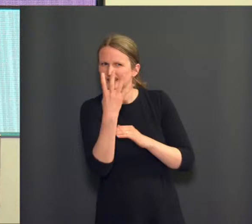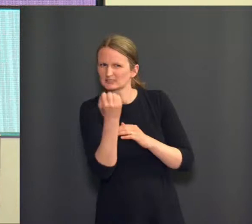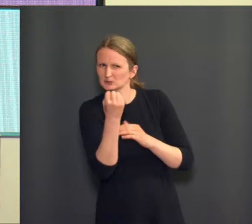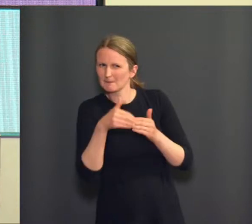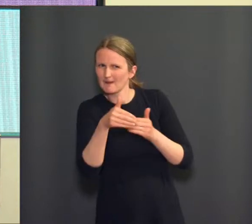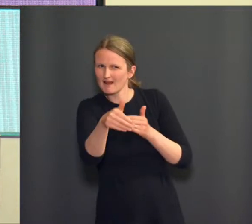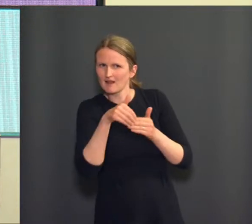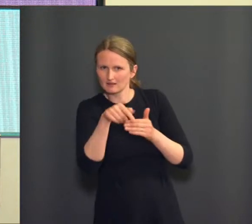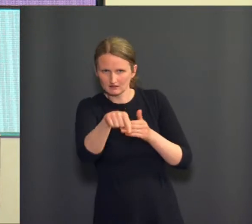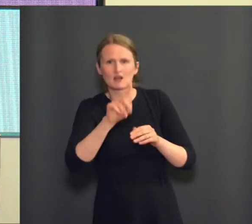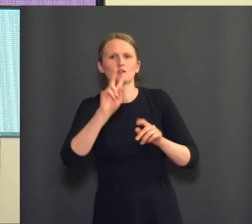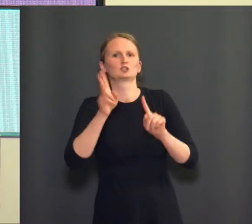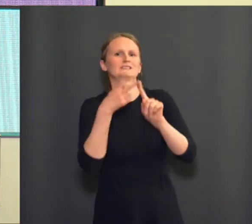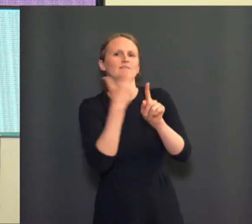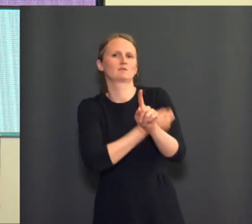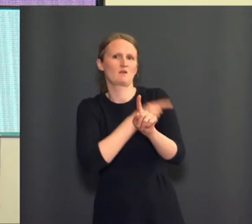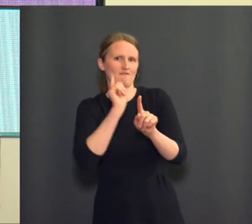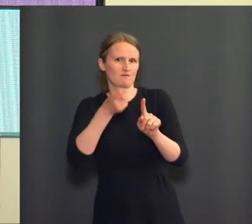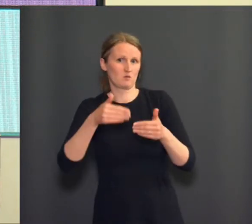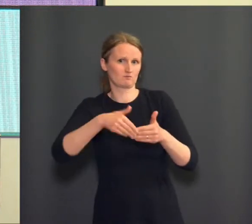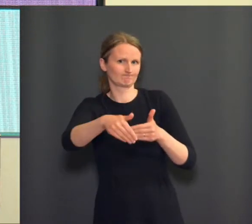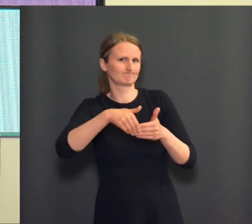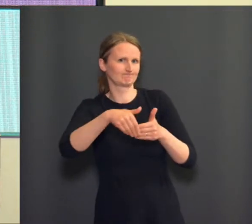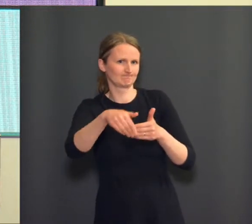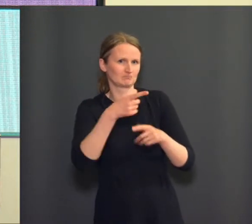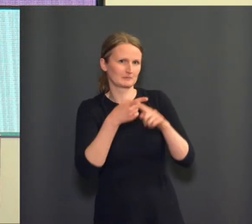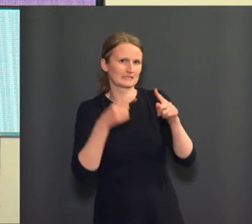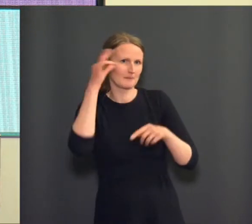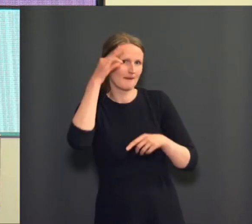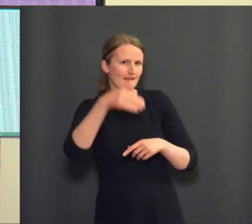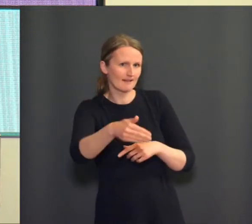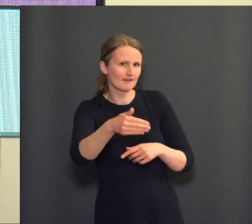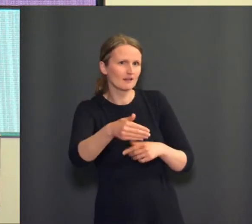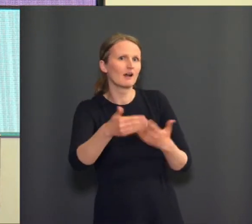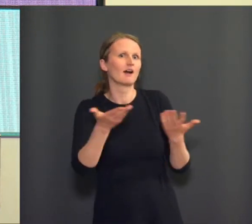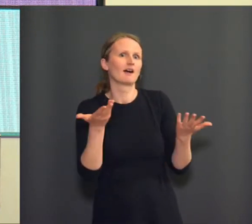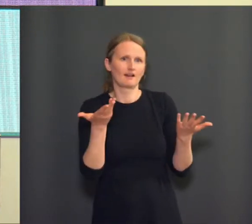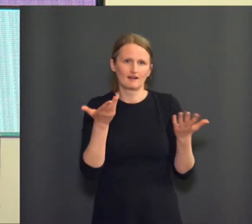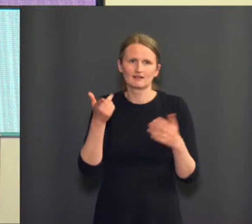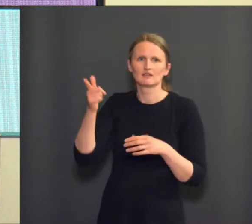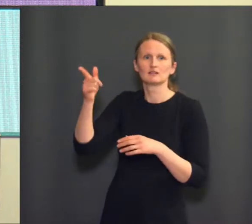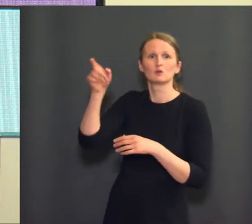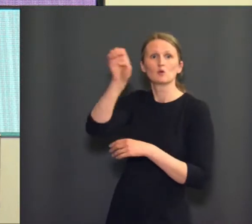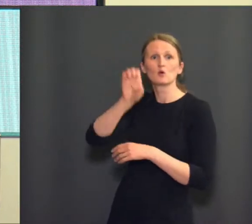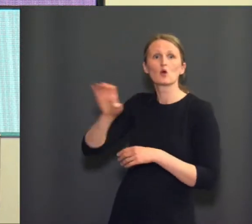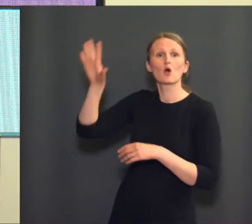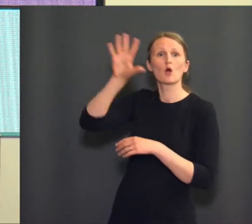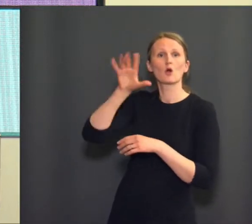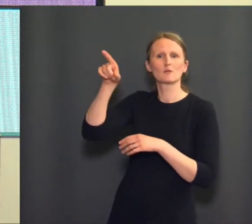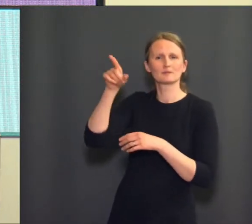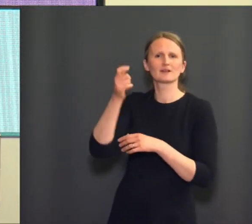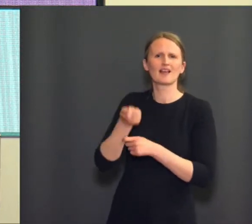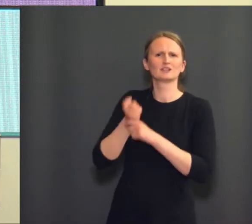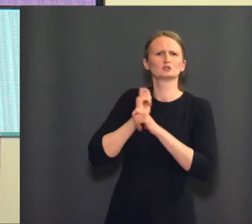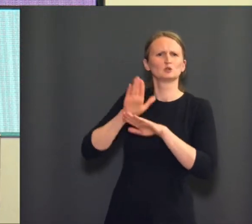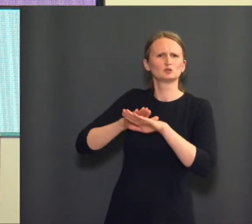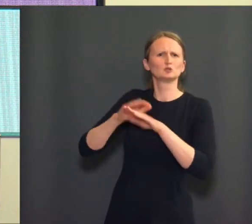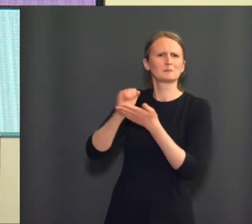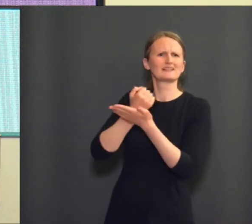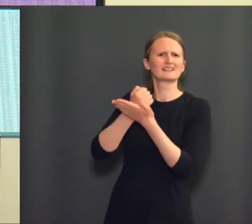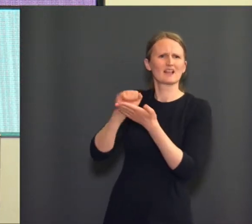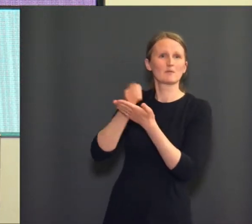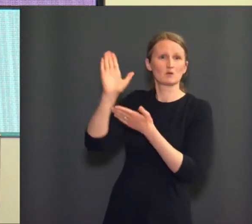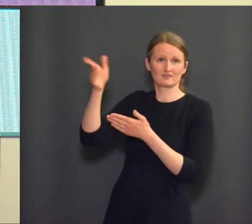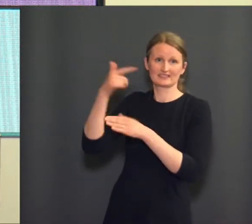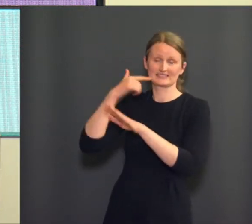Actuellement, il y a eu des recommandations par l'EMA de tenir compte d'un certain nombre d'effets secondaires extrêmement